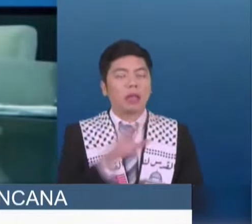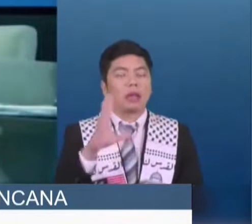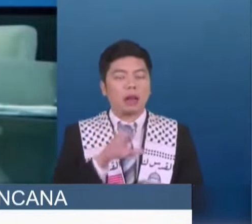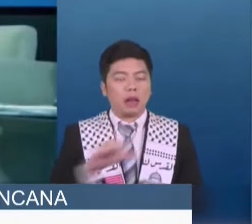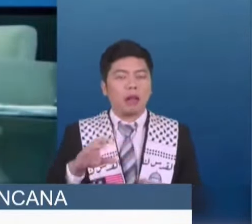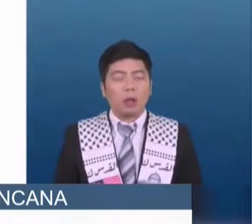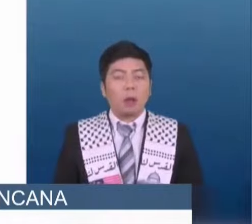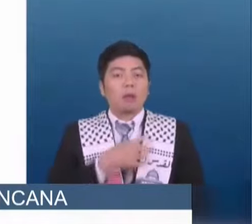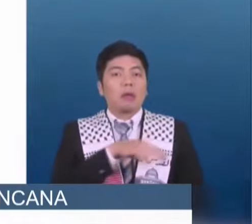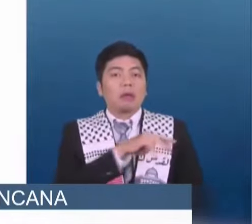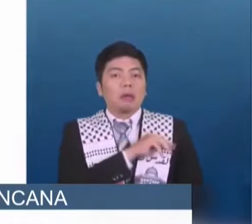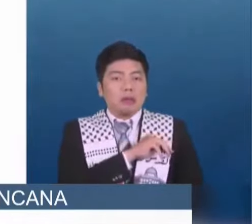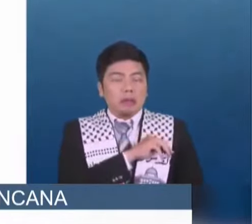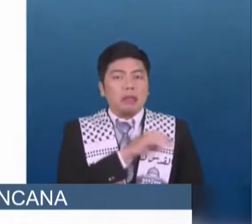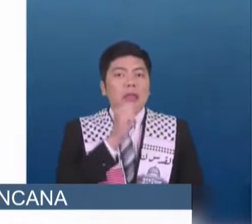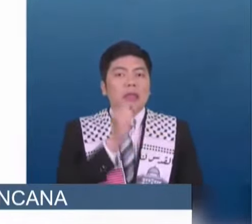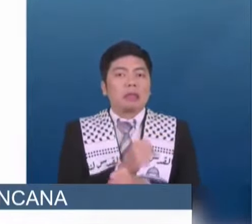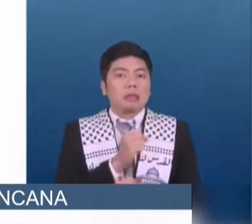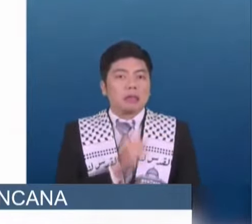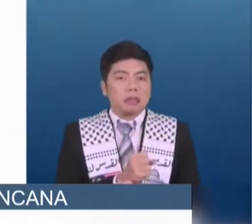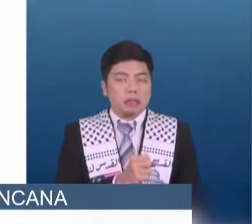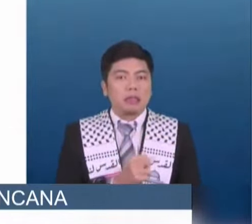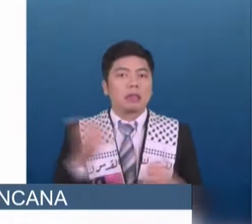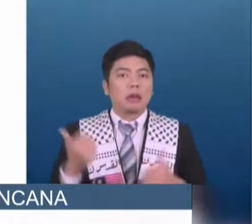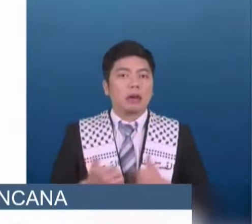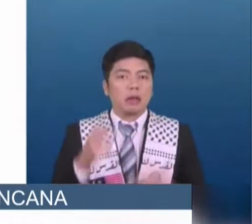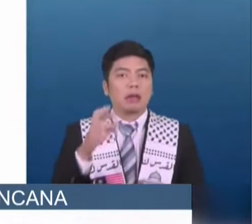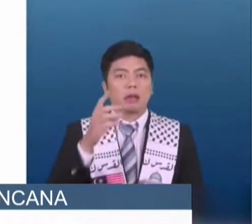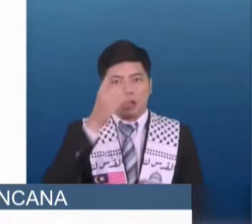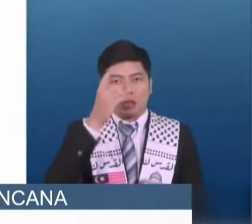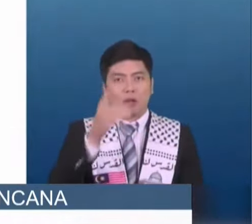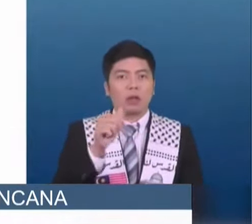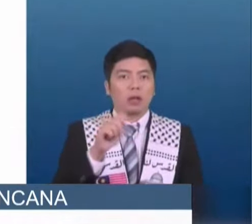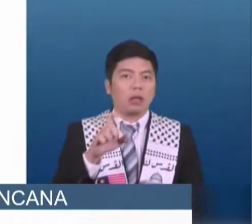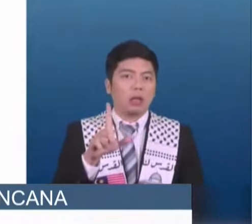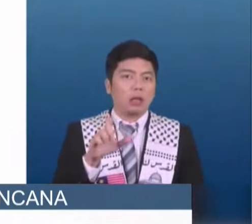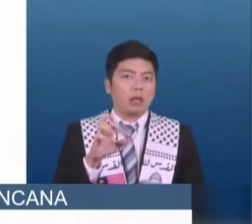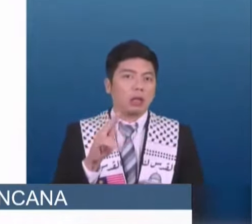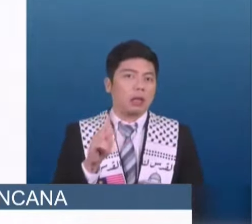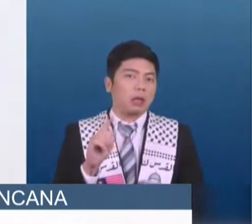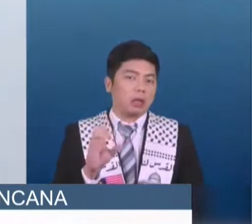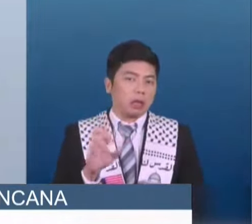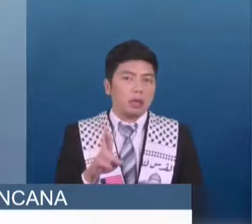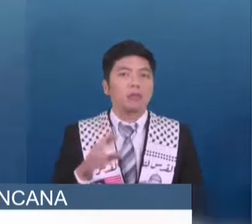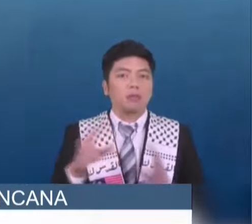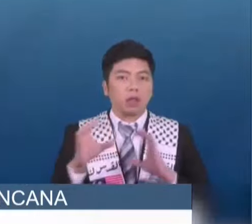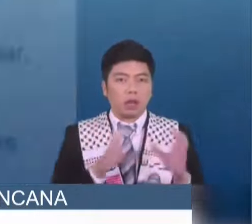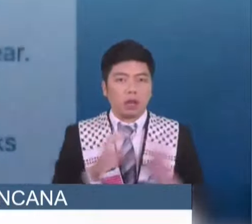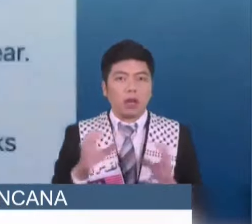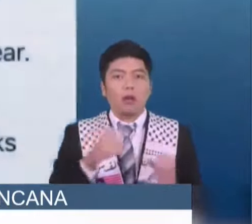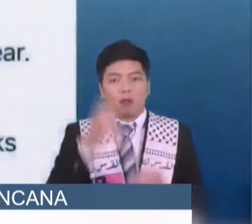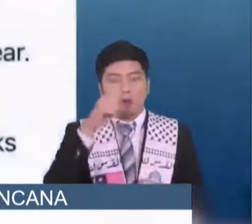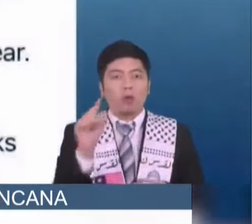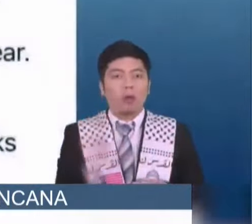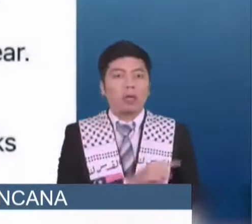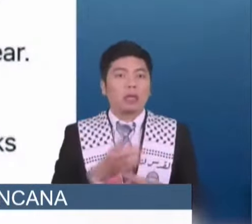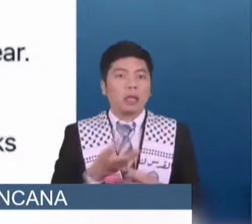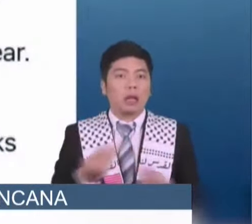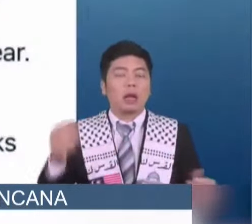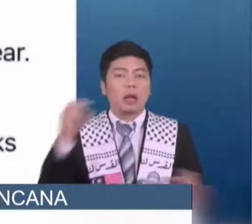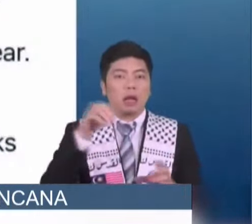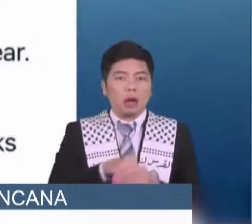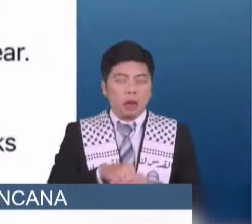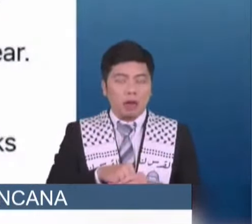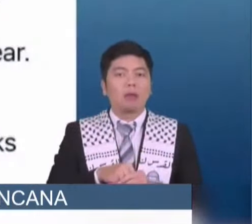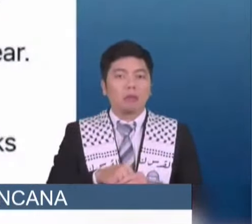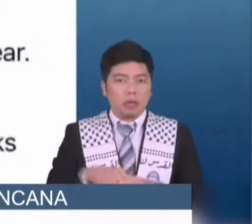tahun kalanya ngayan ke pengibu Upis Menteri itu serta ngemudah ke pengawal pemeko sektor ngambil ke sidak lebih caka serta kompetitif